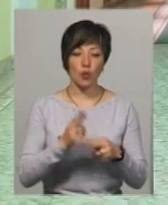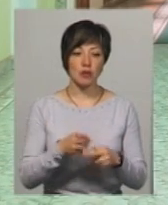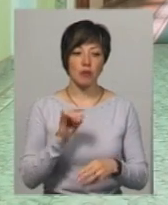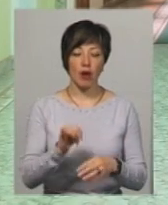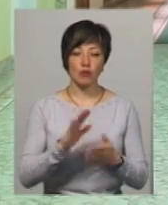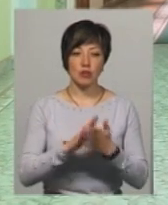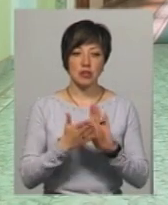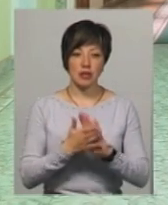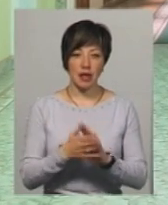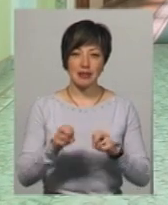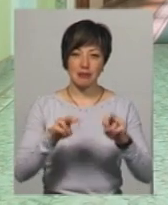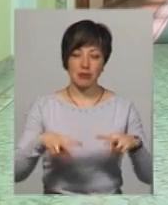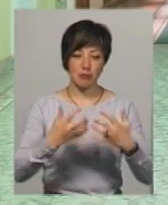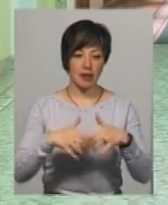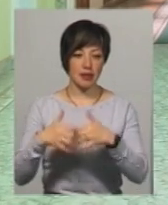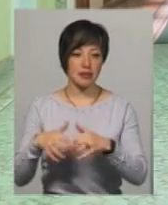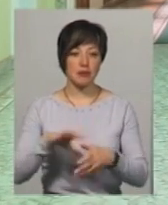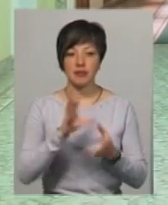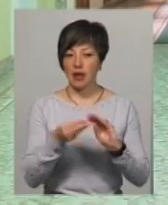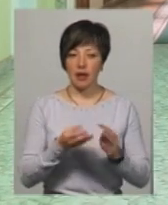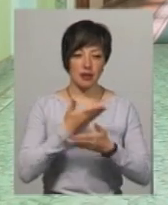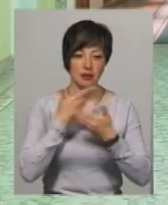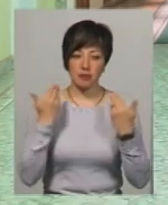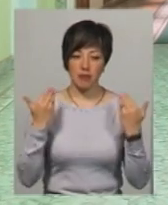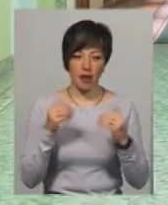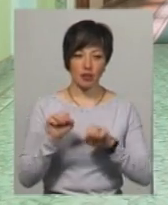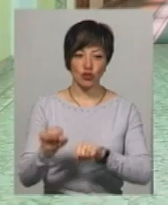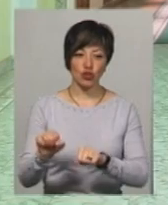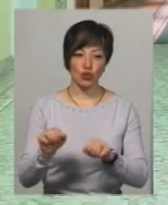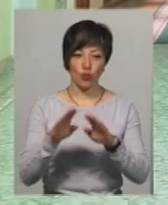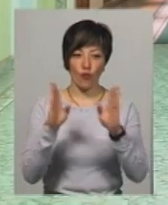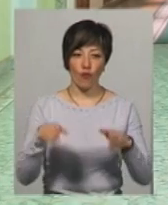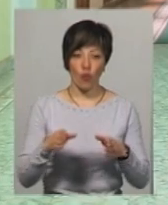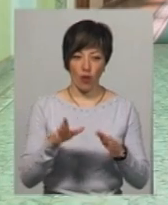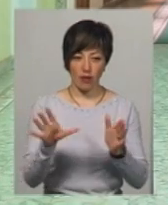поганому стані редуктори, взагалі немає щитової.